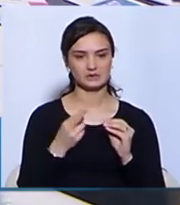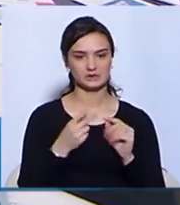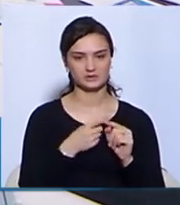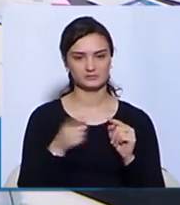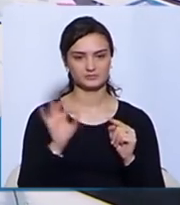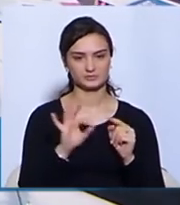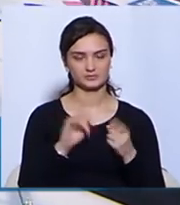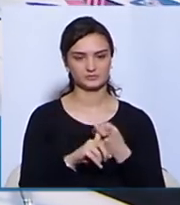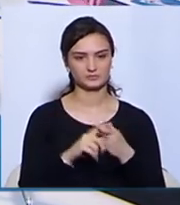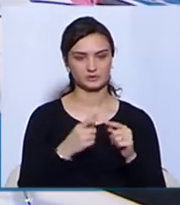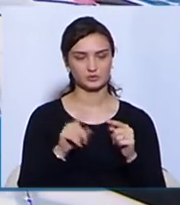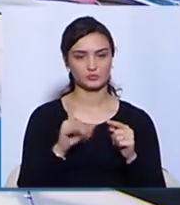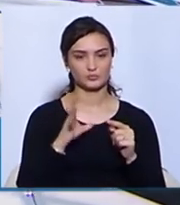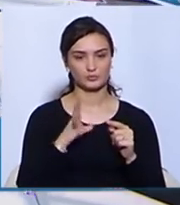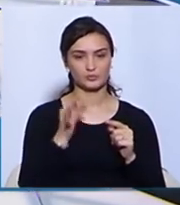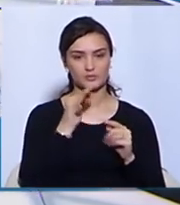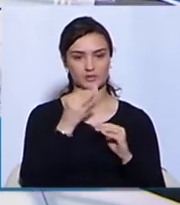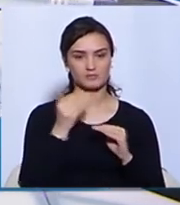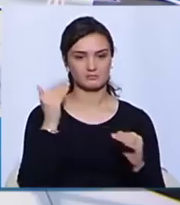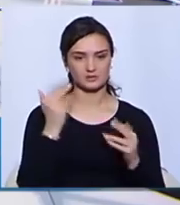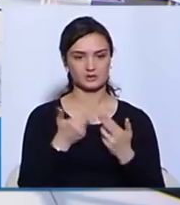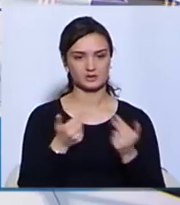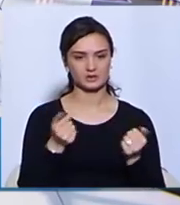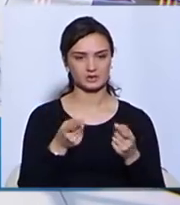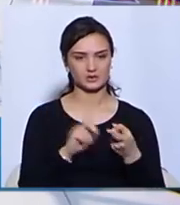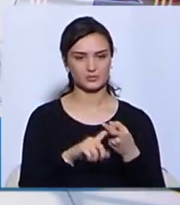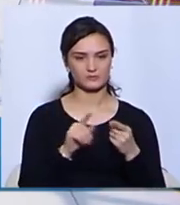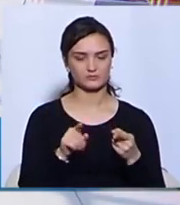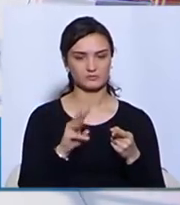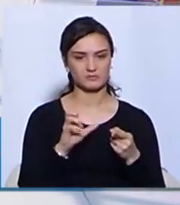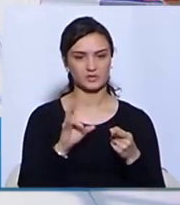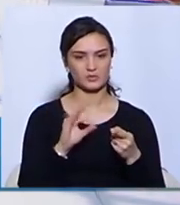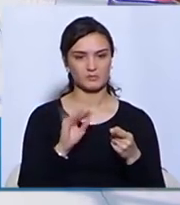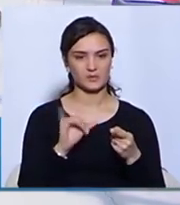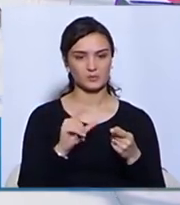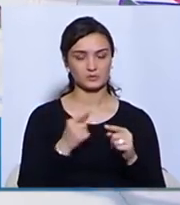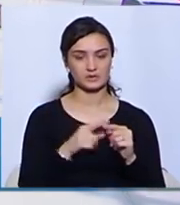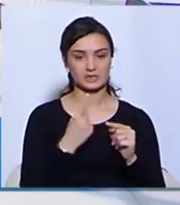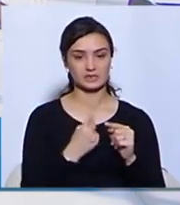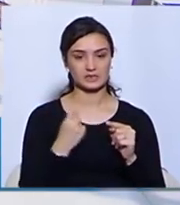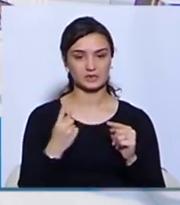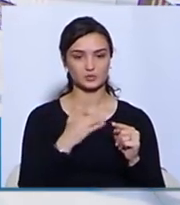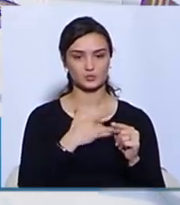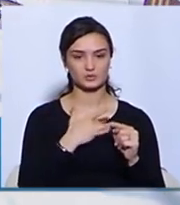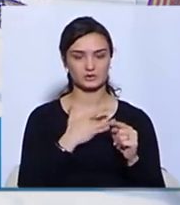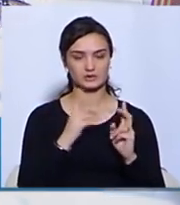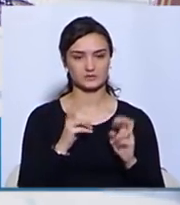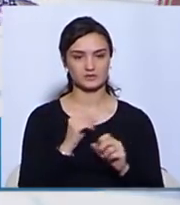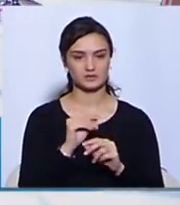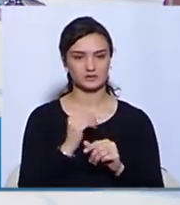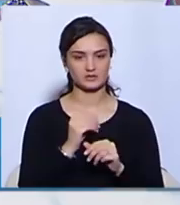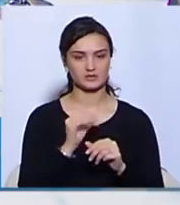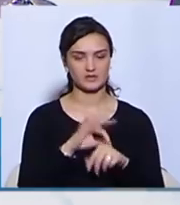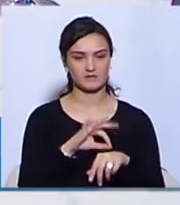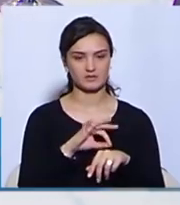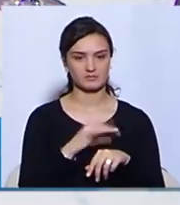მენოპაუზასთან დაკავშირებული. ეს რო ყოფილიყო მანამდე, ნამდვილად დიახ დაუკავშირებდით მენოპაუზას, იმით რომ ერთ-ერთი გულსის ძარღვა